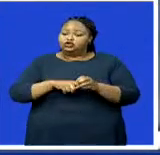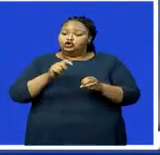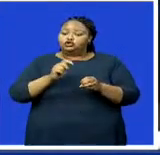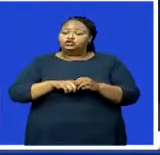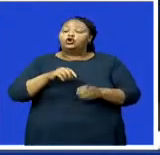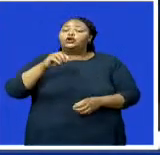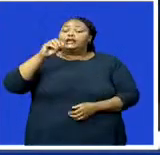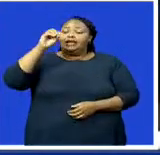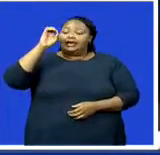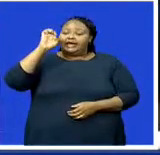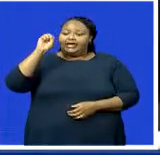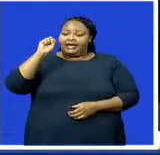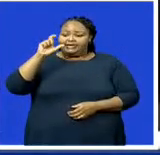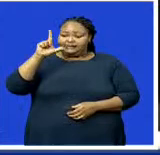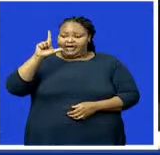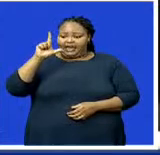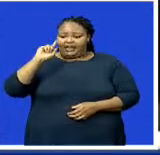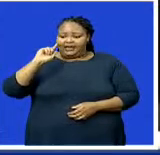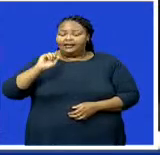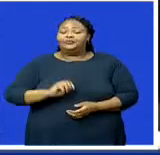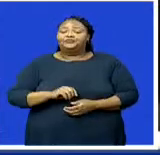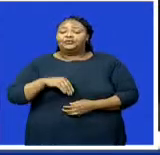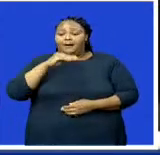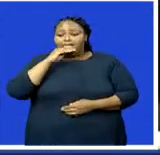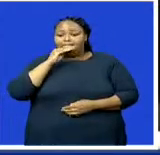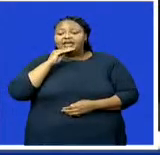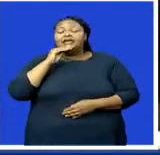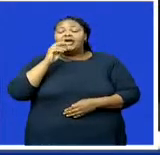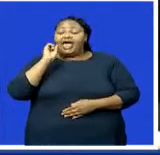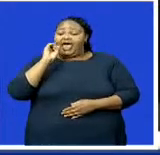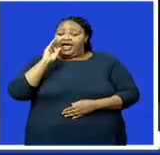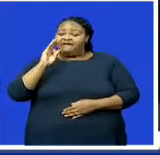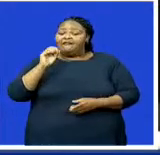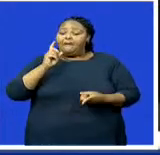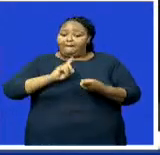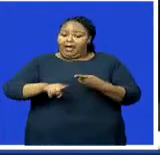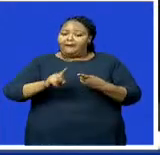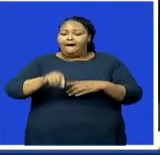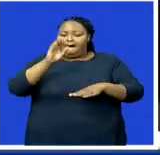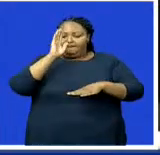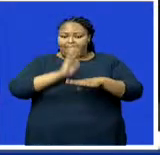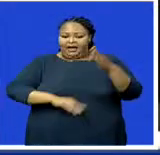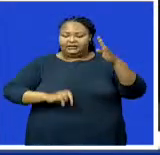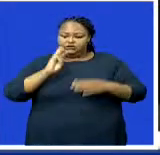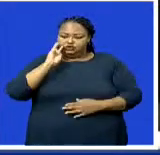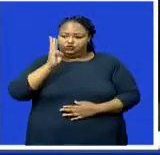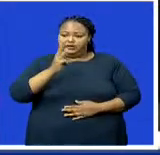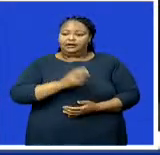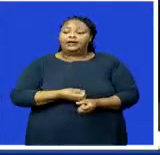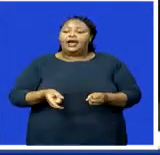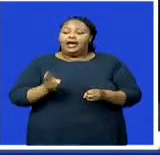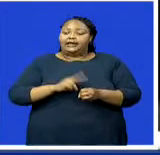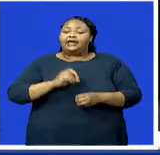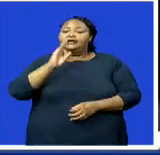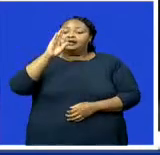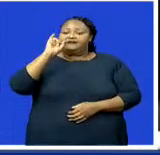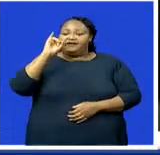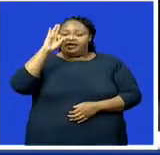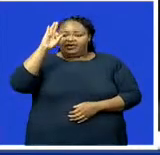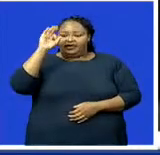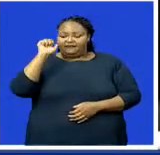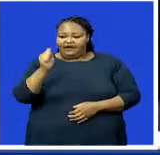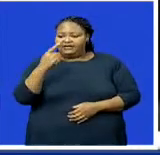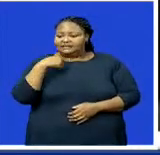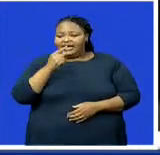batawuhlawuliswa. Inhlangano ledlalisa umdlalo webhola emhlabeni iFIFA nayo ivete ukuthi angeke ivumele lenzebe